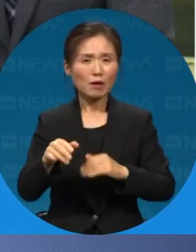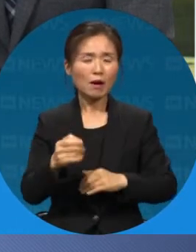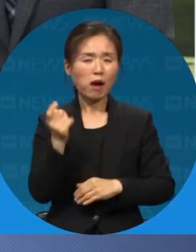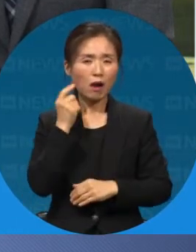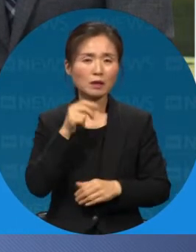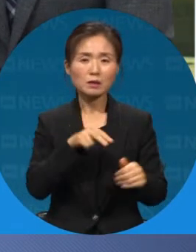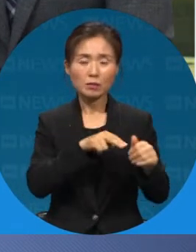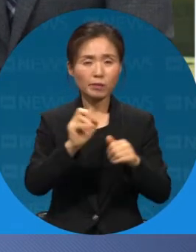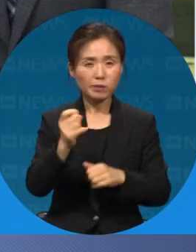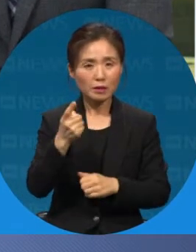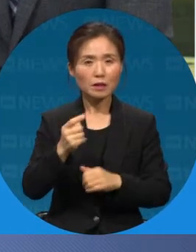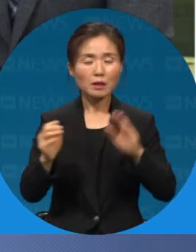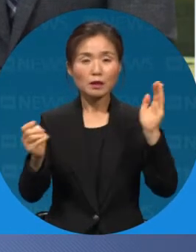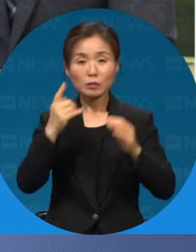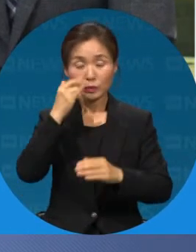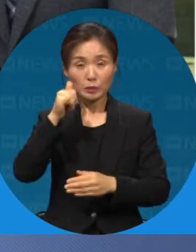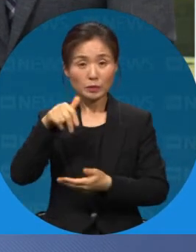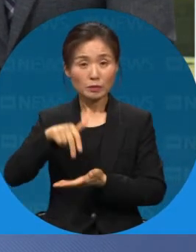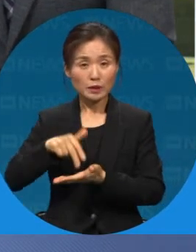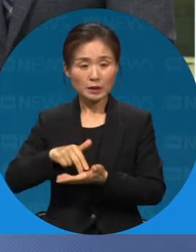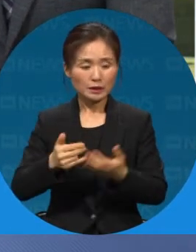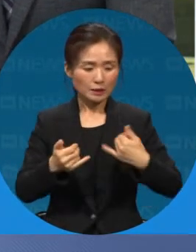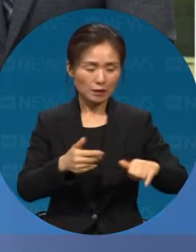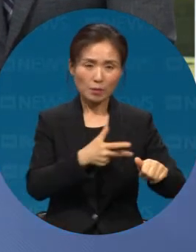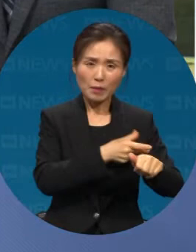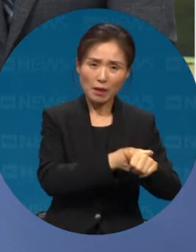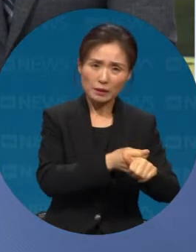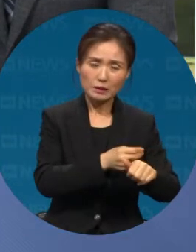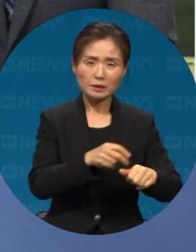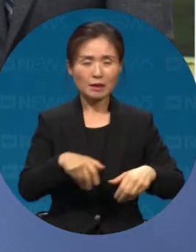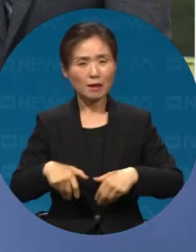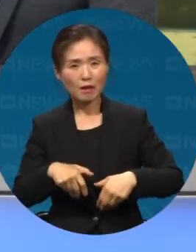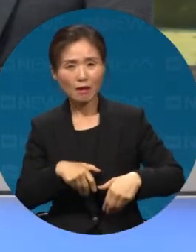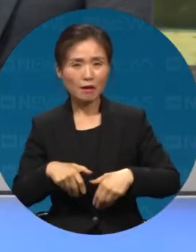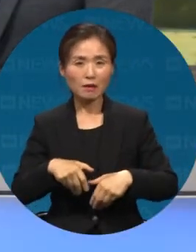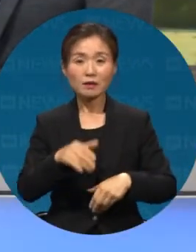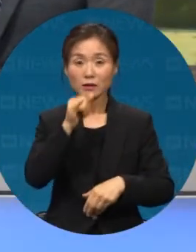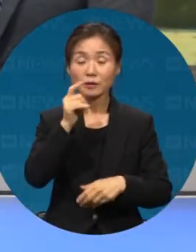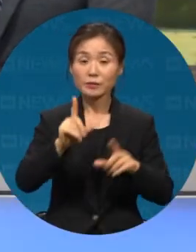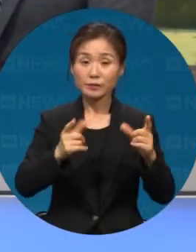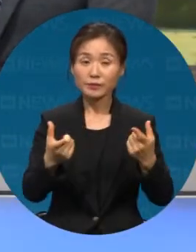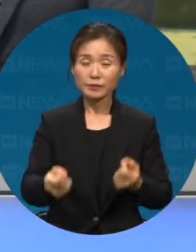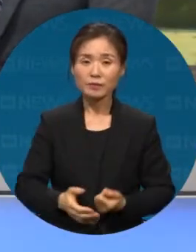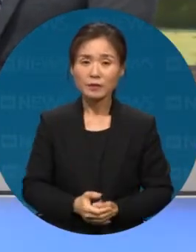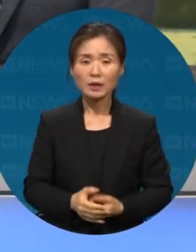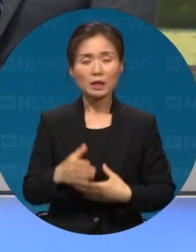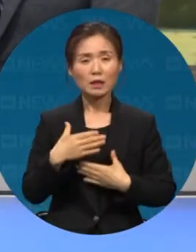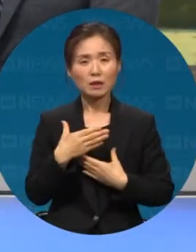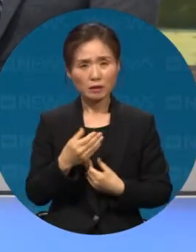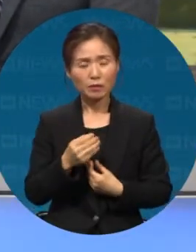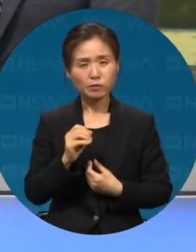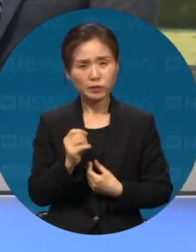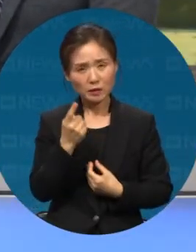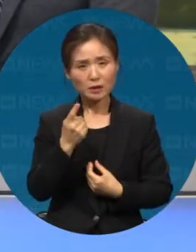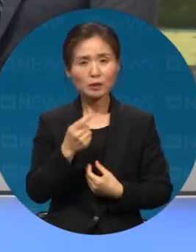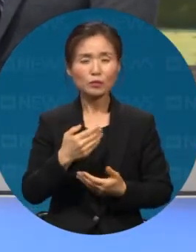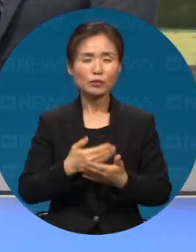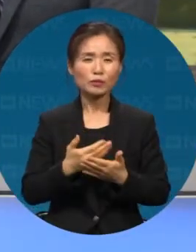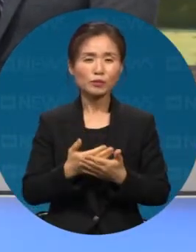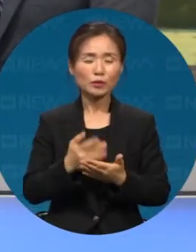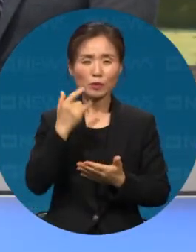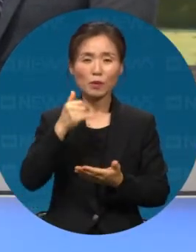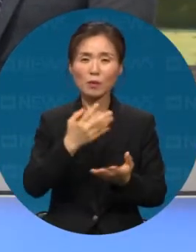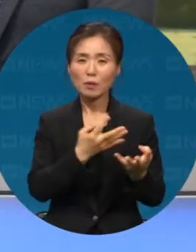학부모들이 자녀 백신 적 중에 주저하고 있다고 보고 있습니다 예 안 그래도 안전성 때문에 불안한 부모들이 많은데 좀